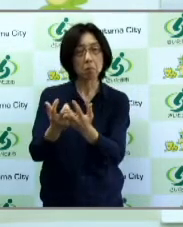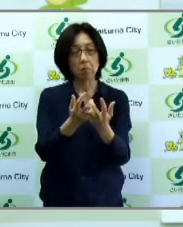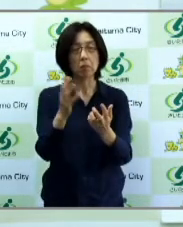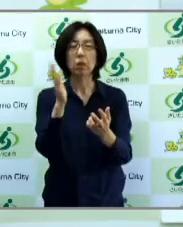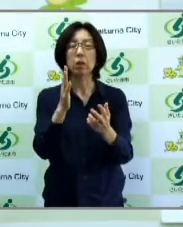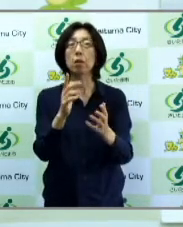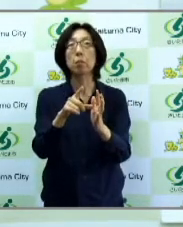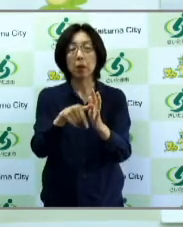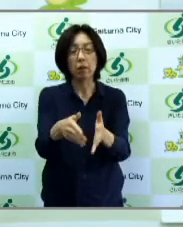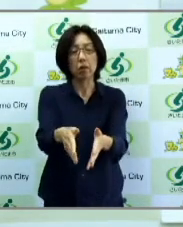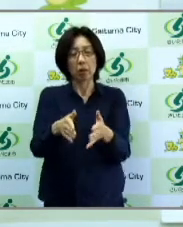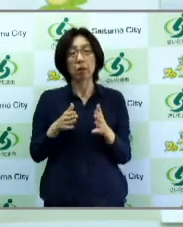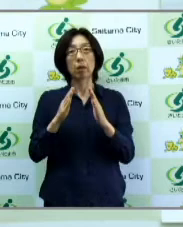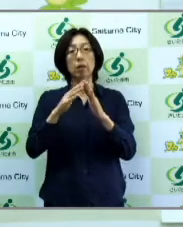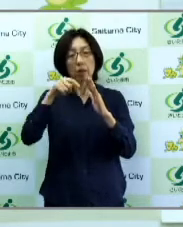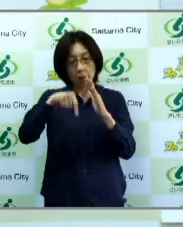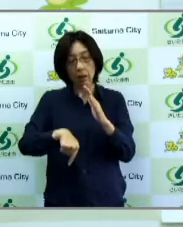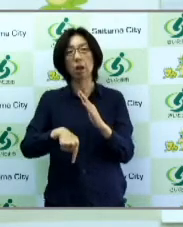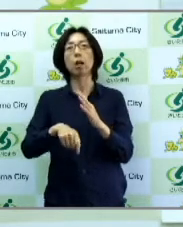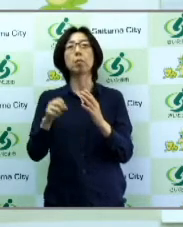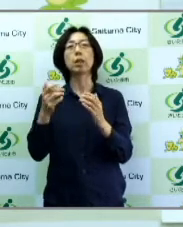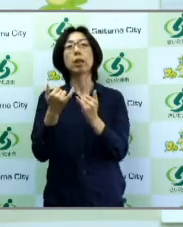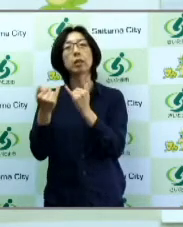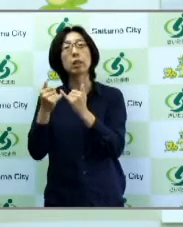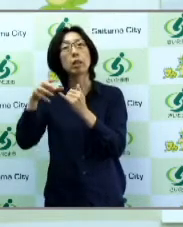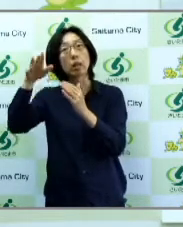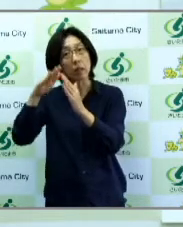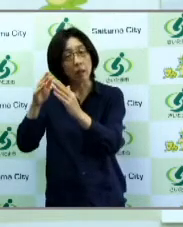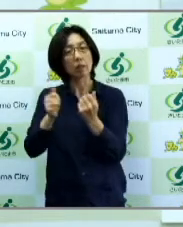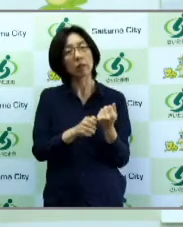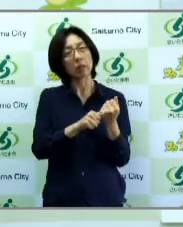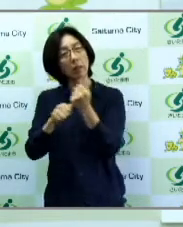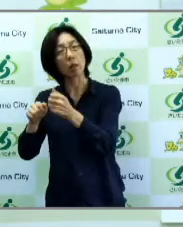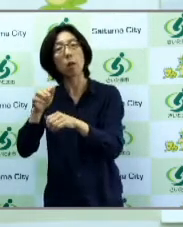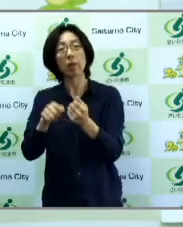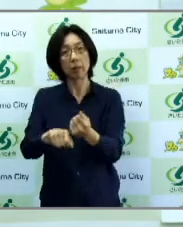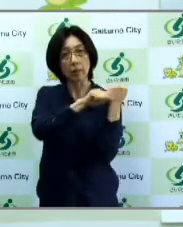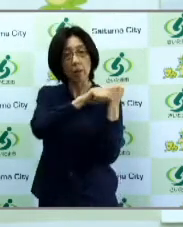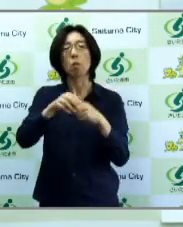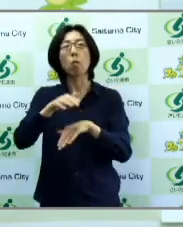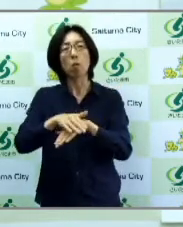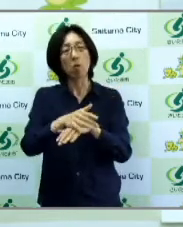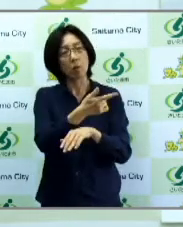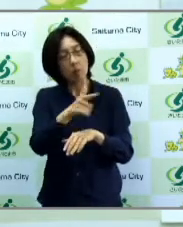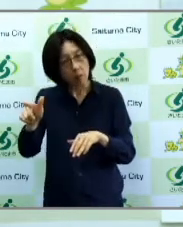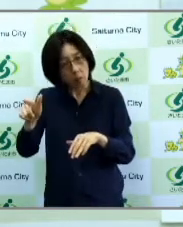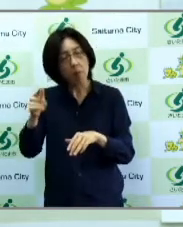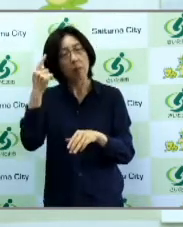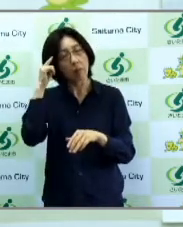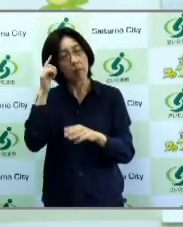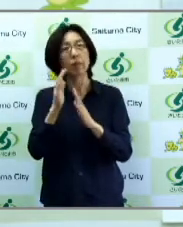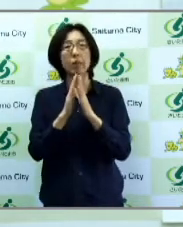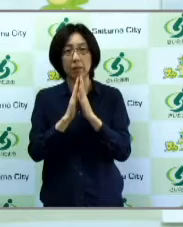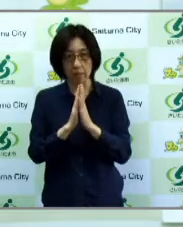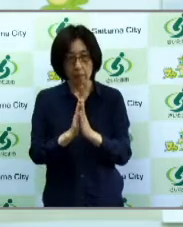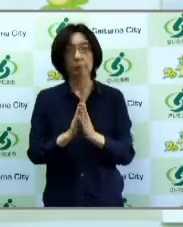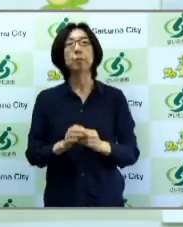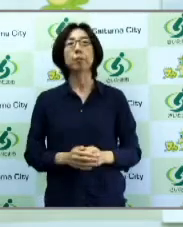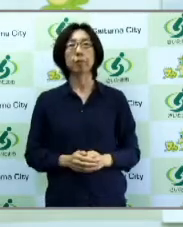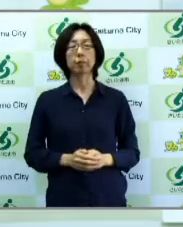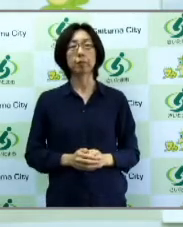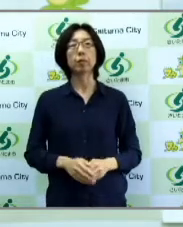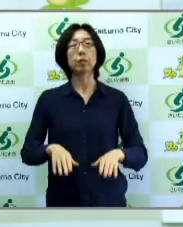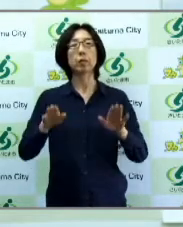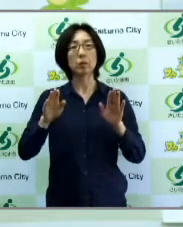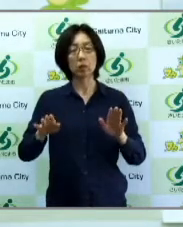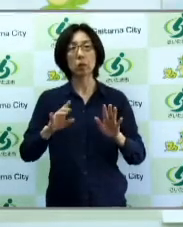難の選択の一つとして検討をお願いいたします。それでは本日まず本市の新型コロナウイルス感